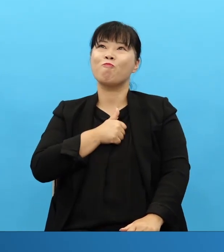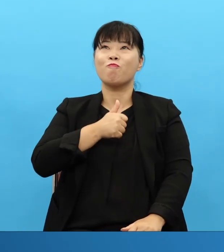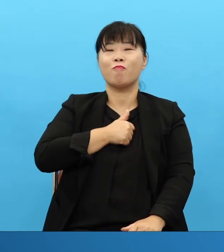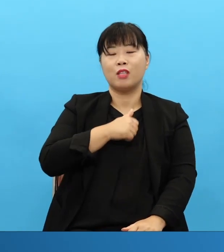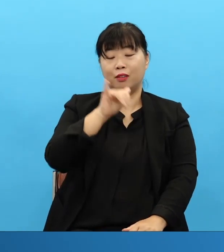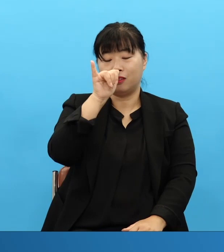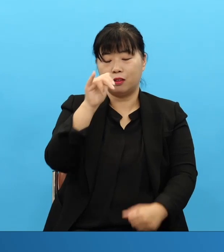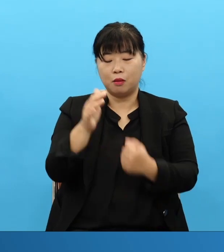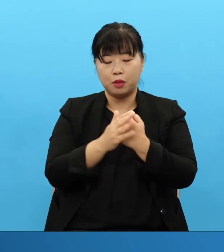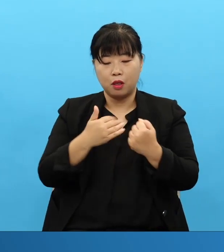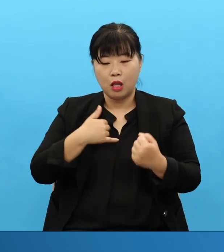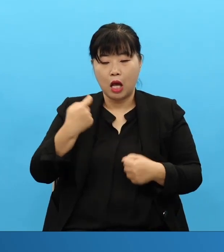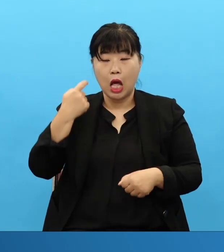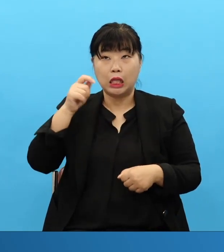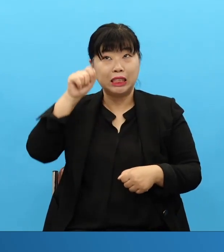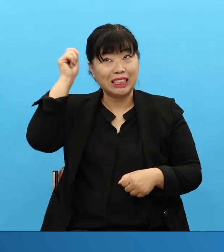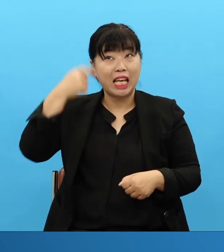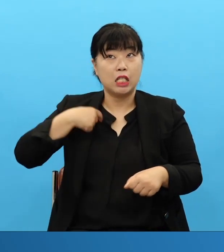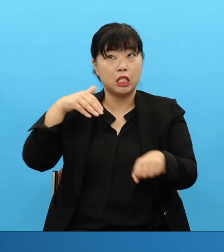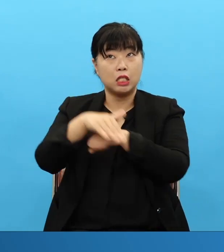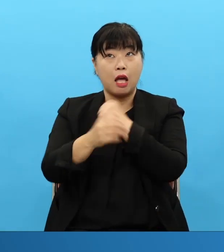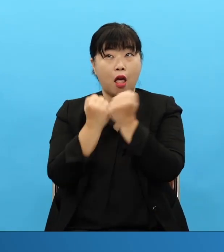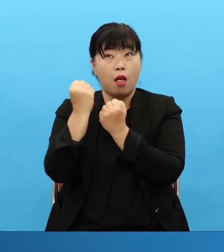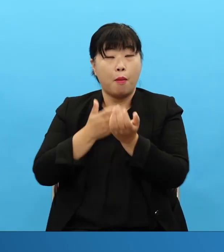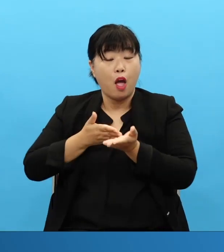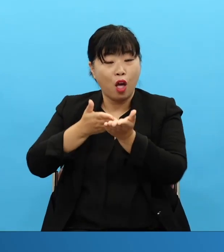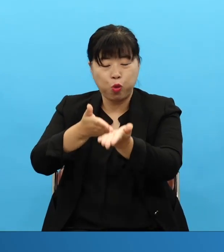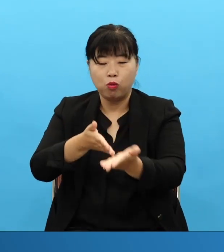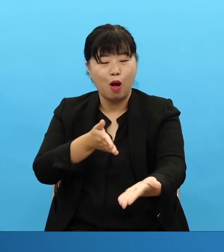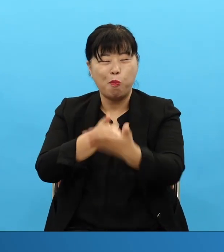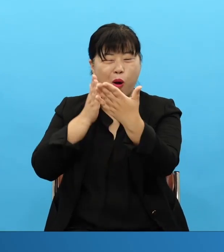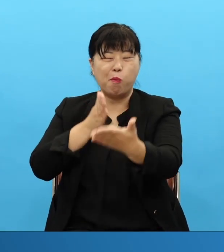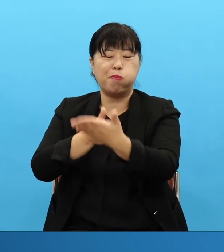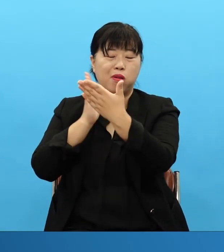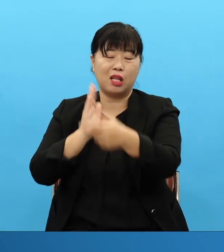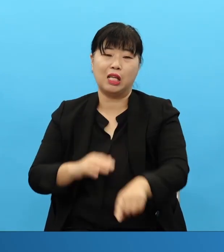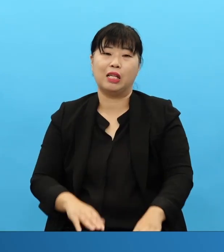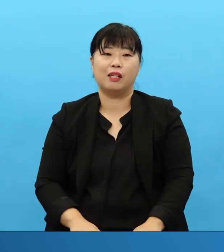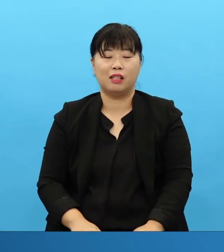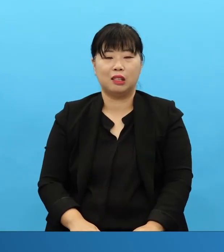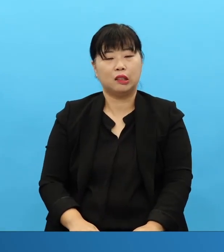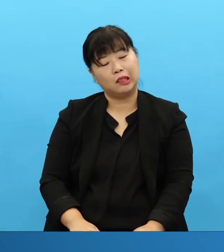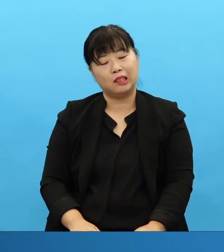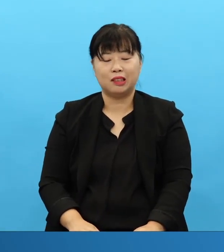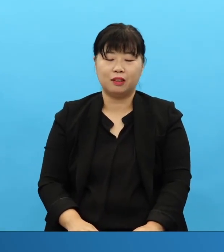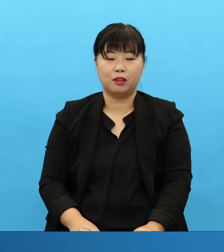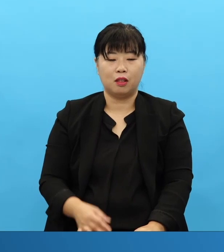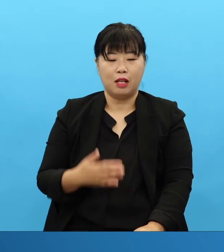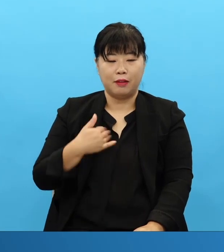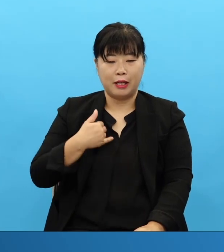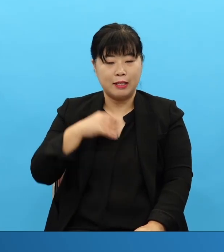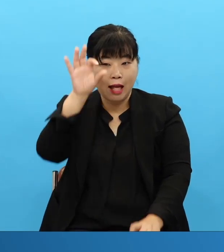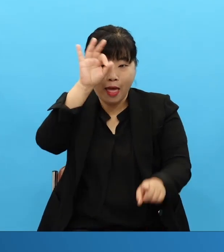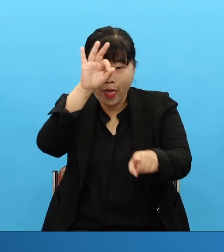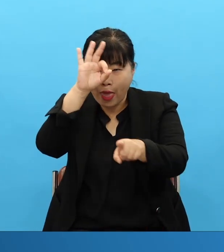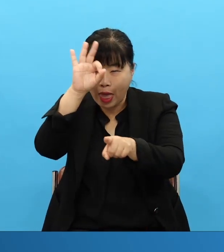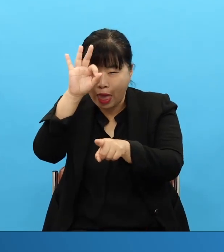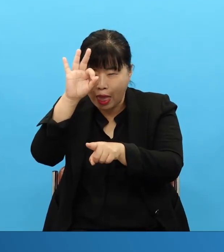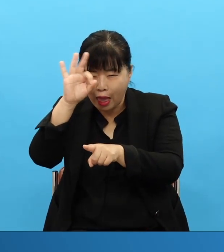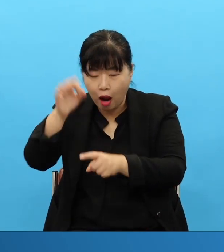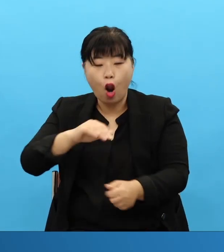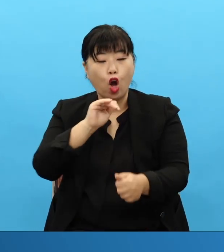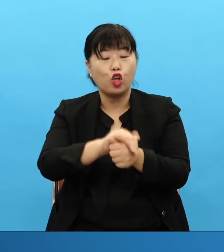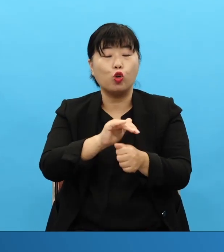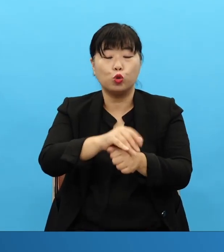strange. 그리고 이번에 이제 경주에서 한 명 또 찾아서 And so this time I went to Gyeongju and I 그 found 사람이 somebody. 약간 기대가 돼요.